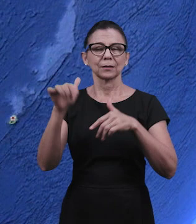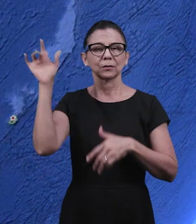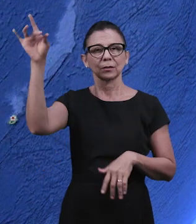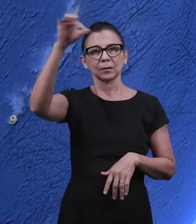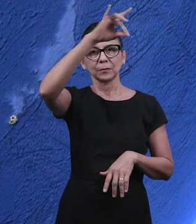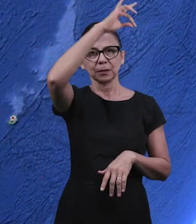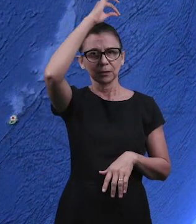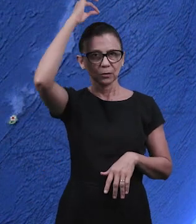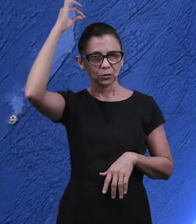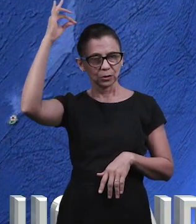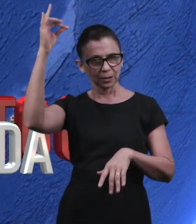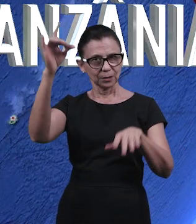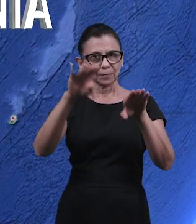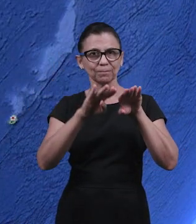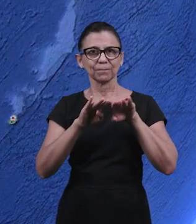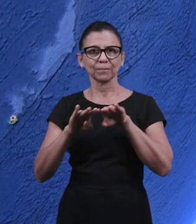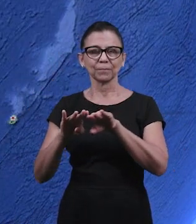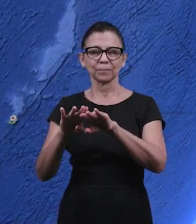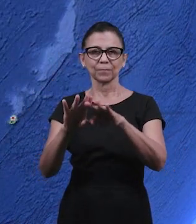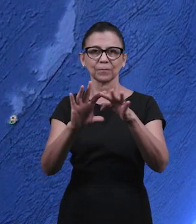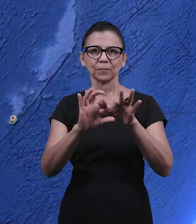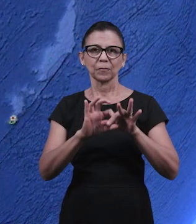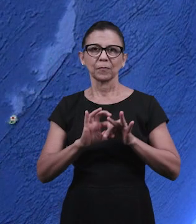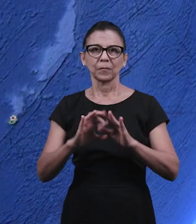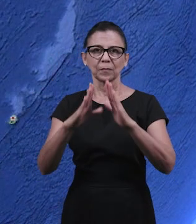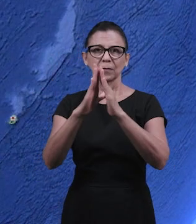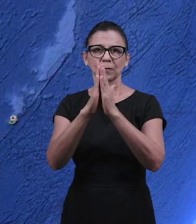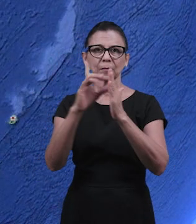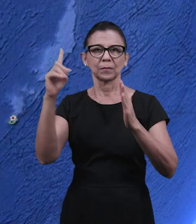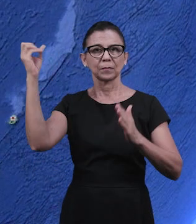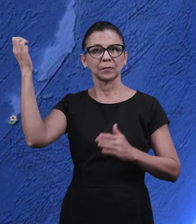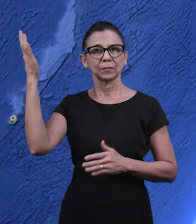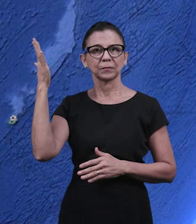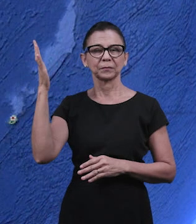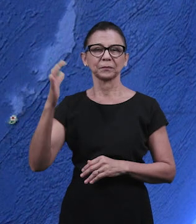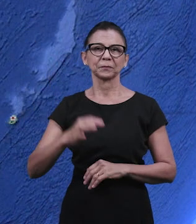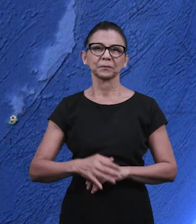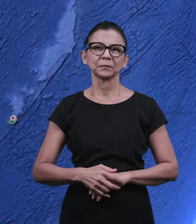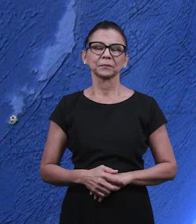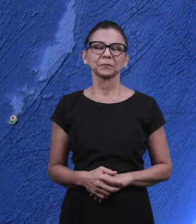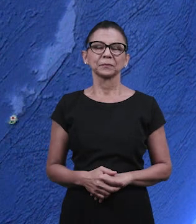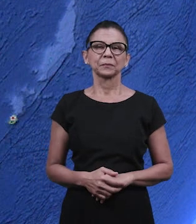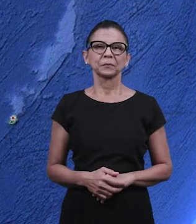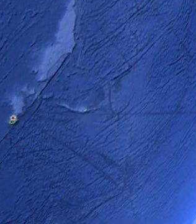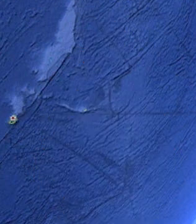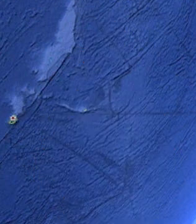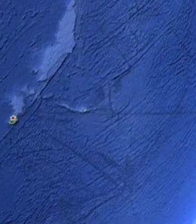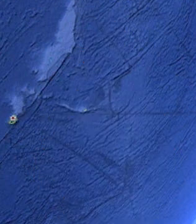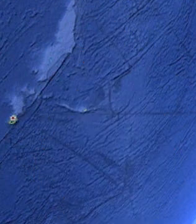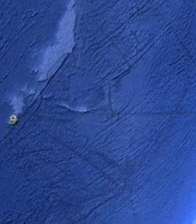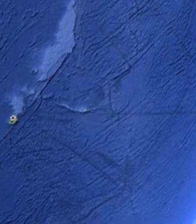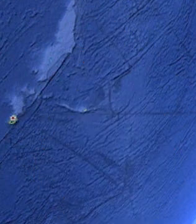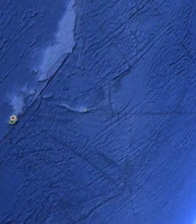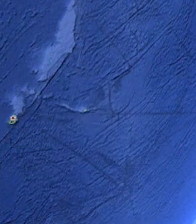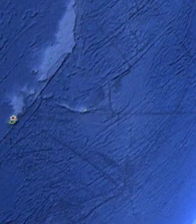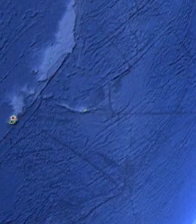la direction du Saint-Esprit de Dieu et unies par la parole vivante.